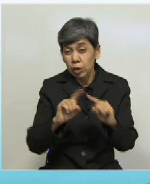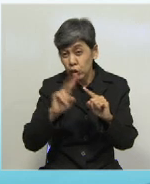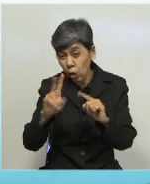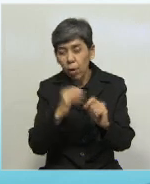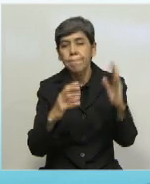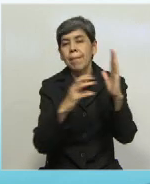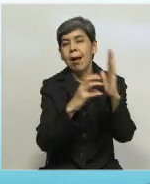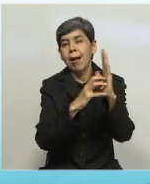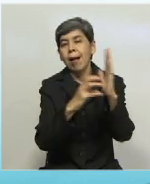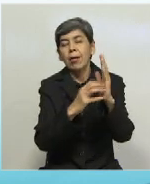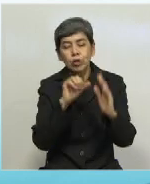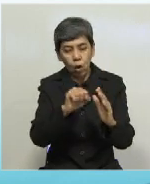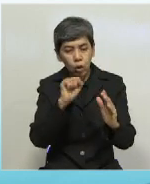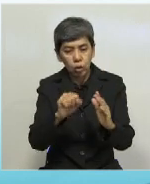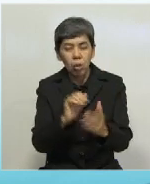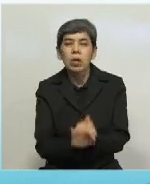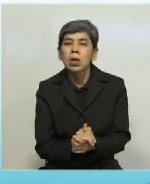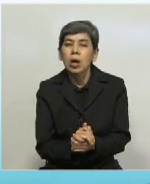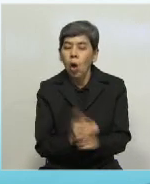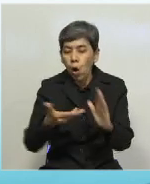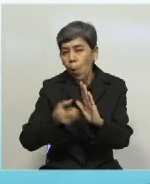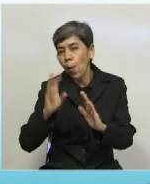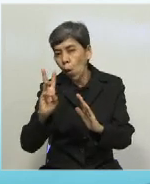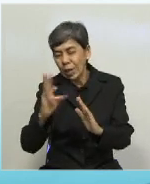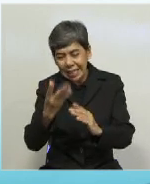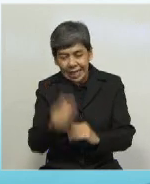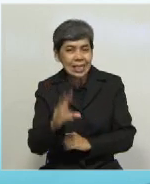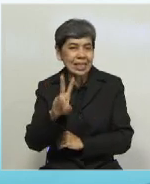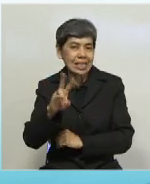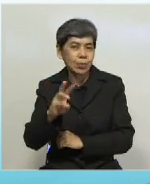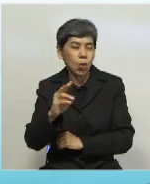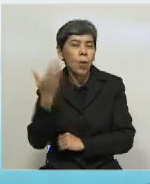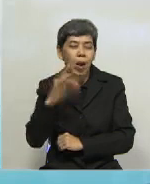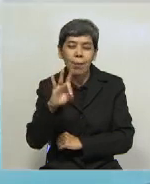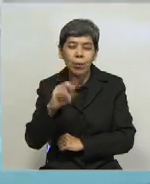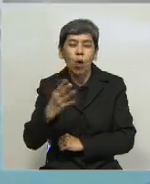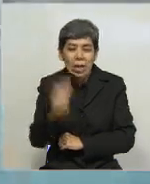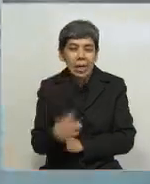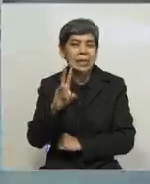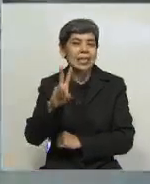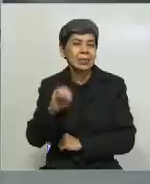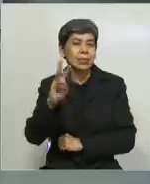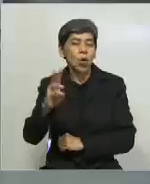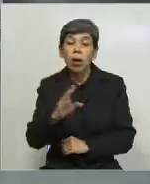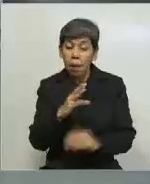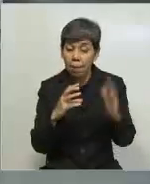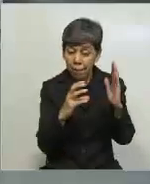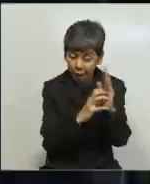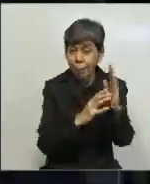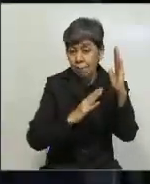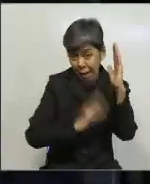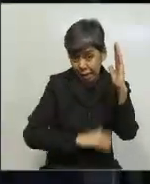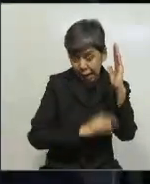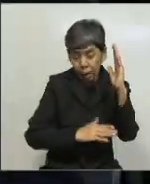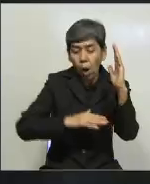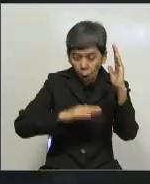าคือภาคกลางมีส.ส.ลดลง6ที่นั่งเหลือ76จาก82ที่นั่งภาคกลางและภาคใต้ป